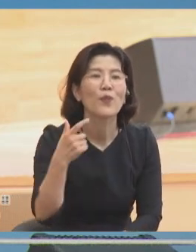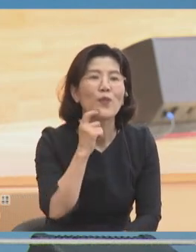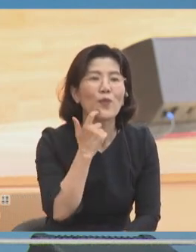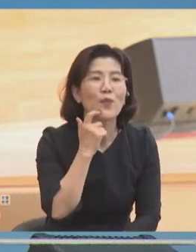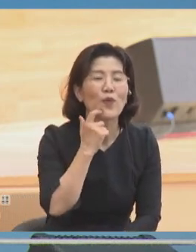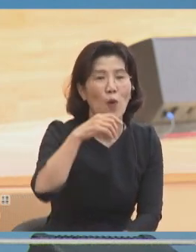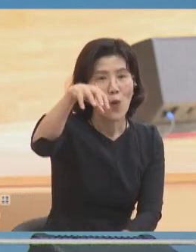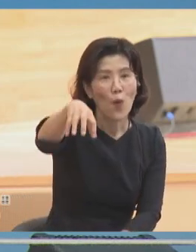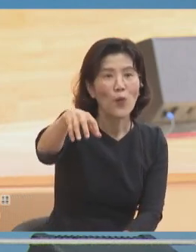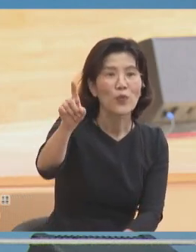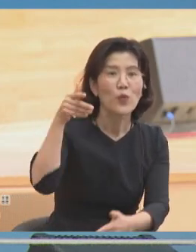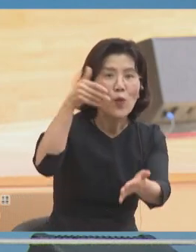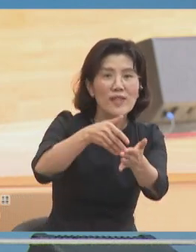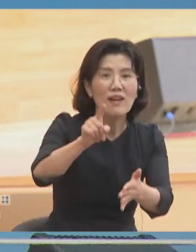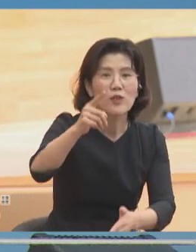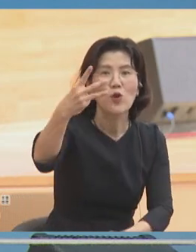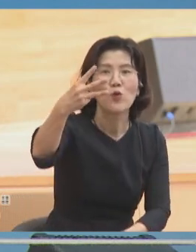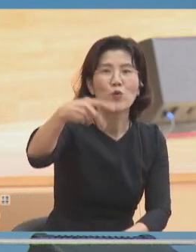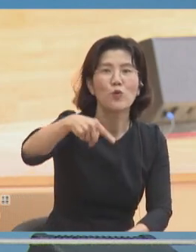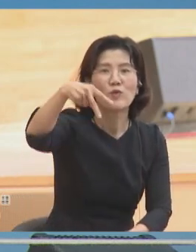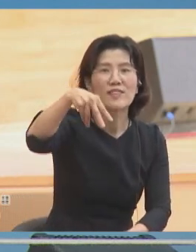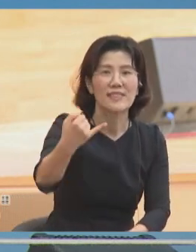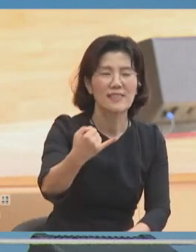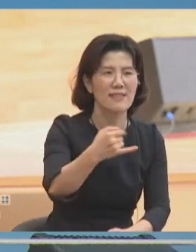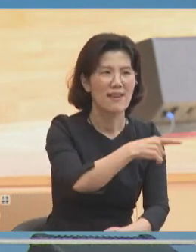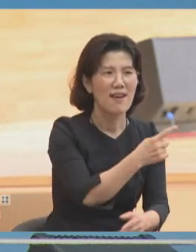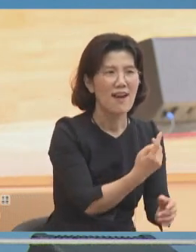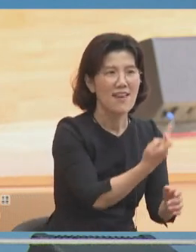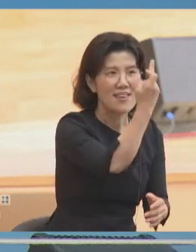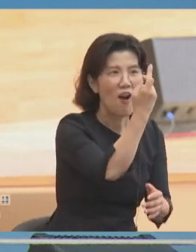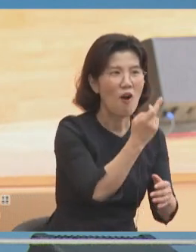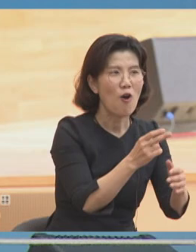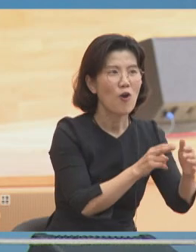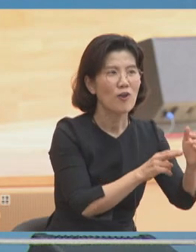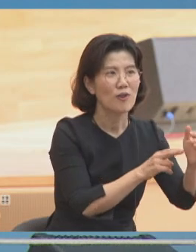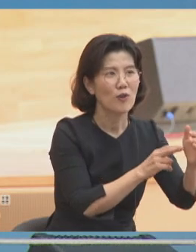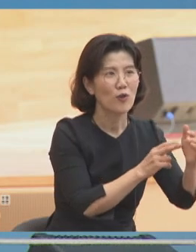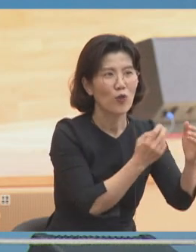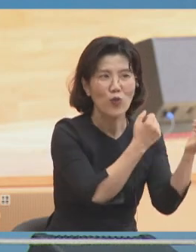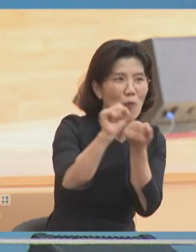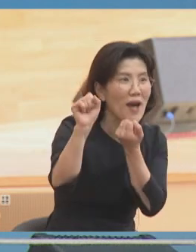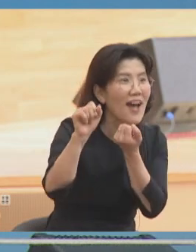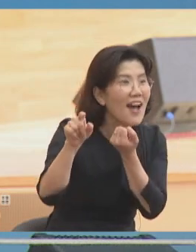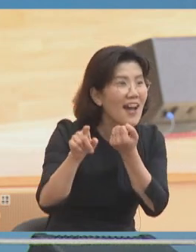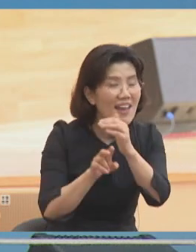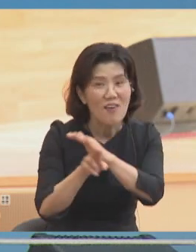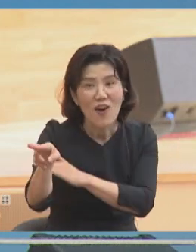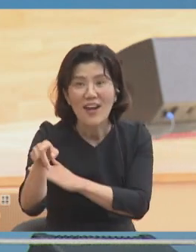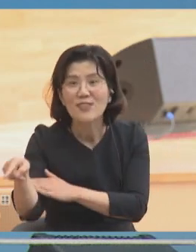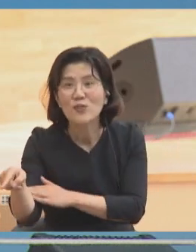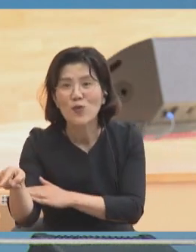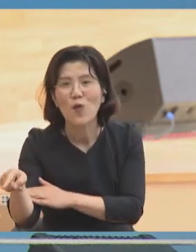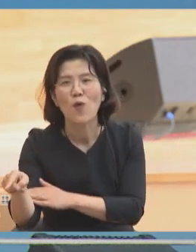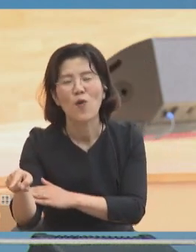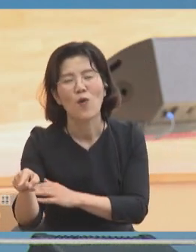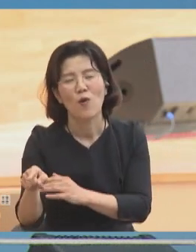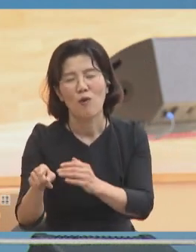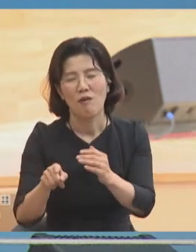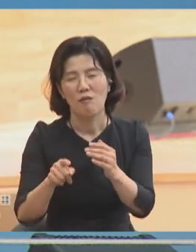루스라 곳입니다 형 에서를 피해서 입에 단내가 나도록 도망쳐 왔으니 심신이 굉장히